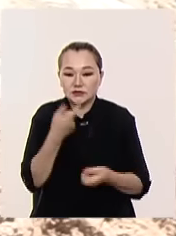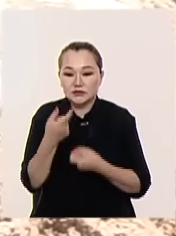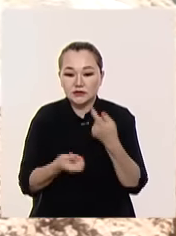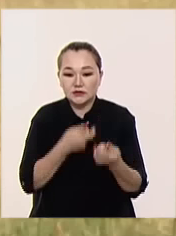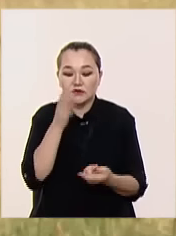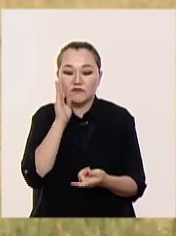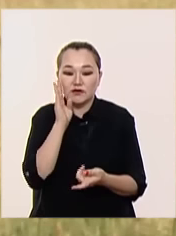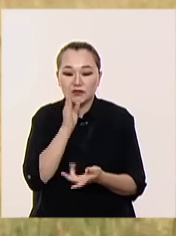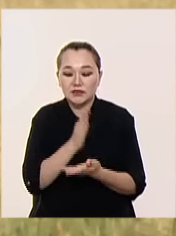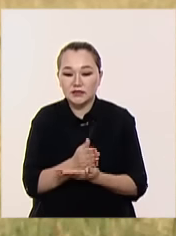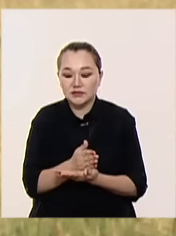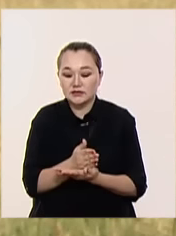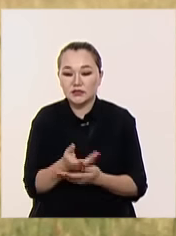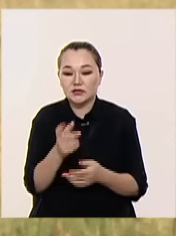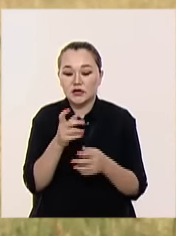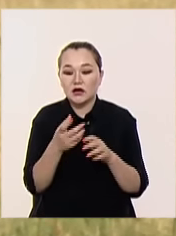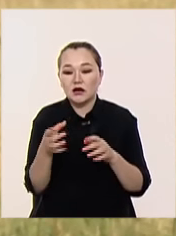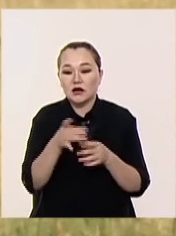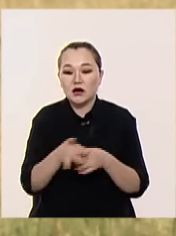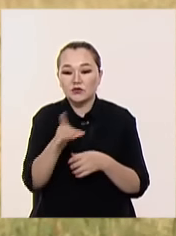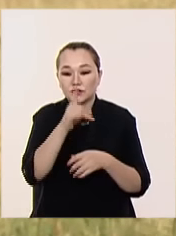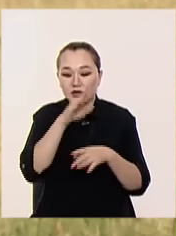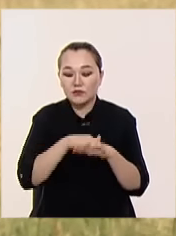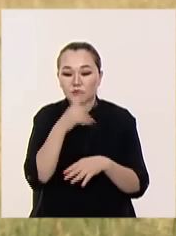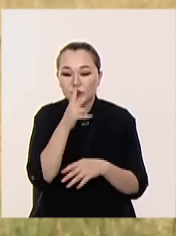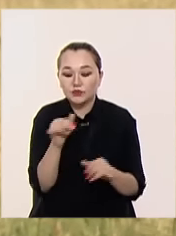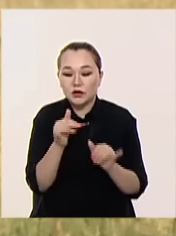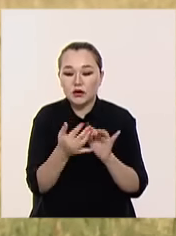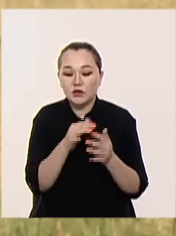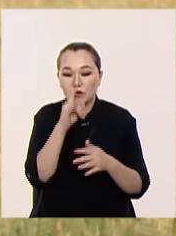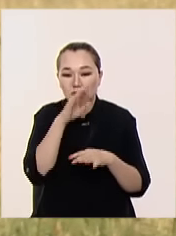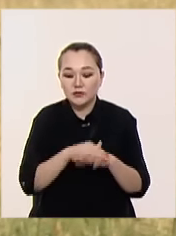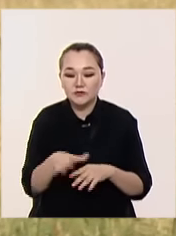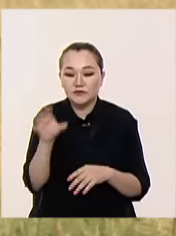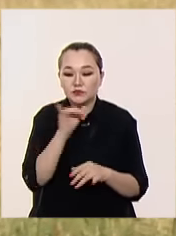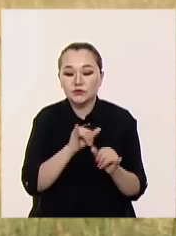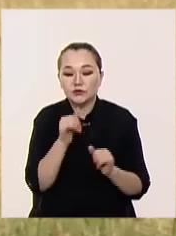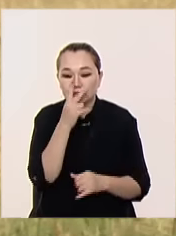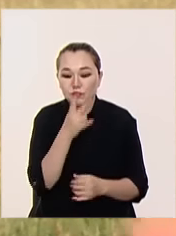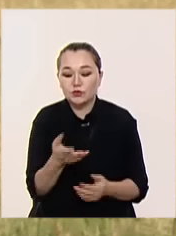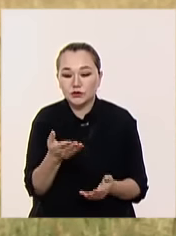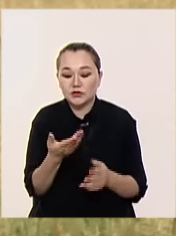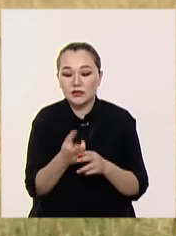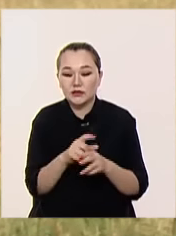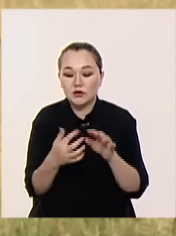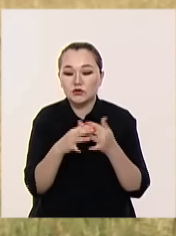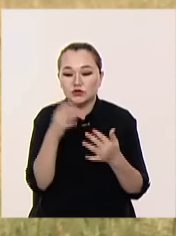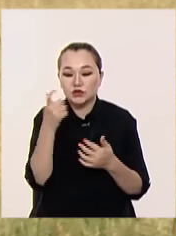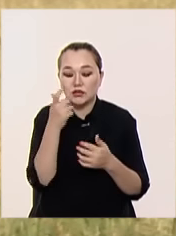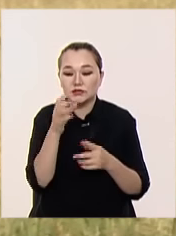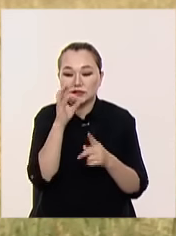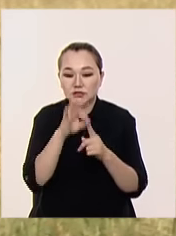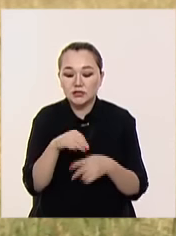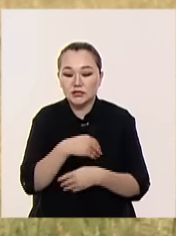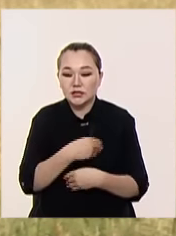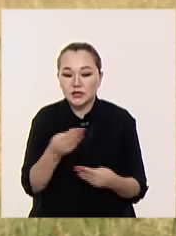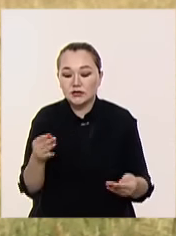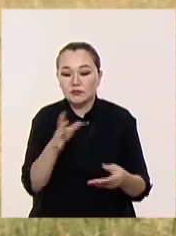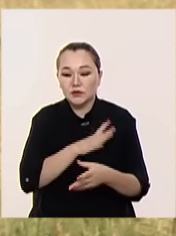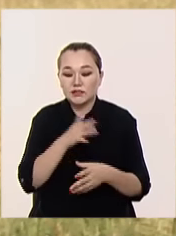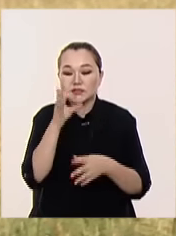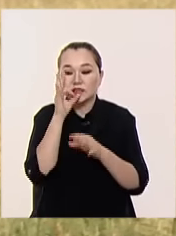бар екен. Ол аудан әкімі қай қарап отыр? Ауыл әкімдері қай қарап отыр? Осы ауыл шаруашылығы мақсатында деп беріп деп